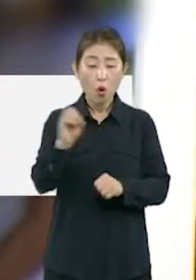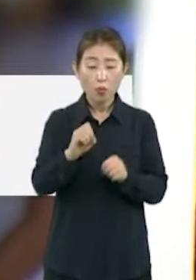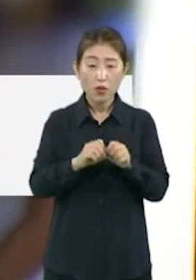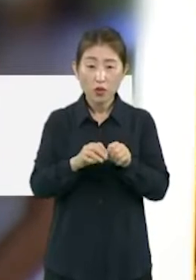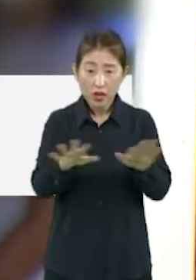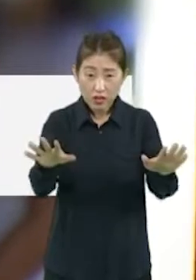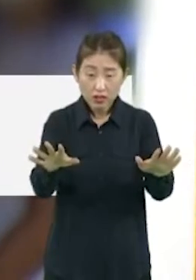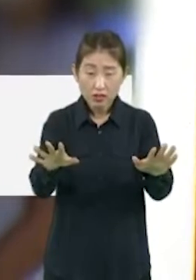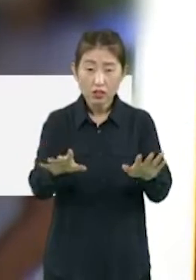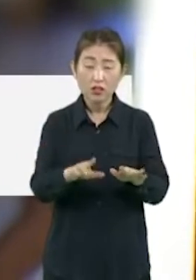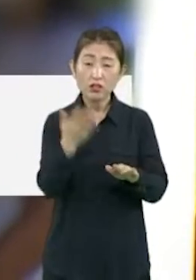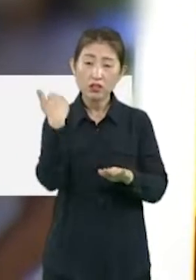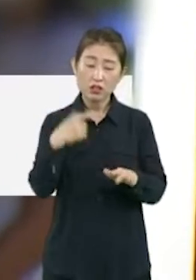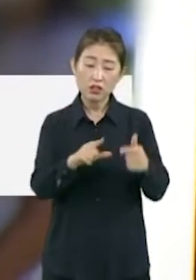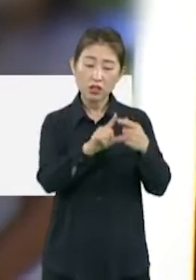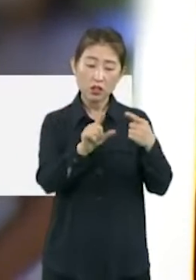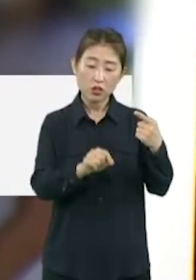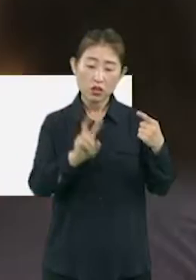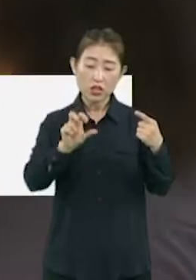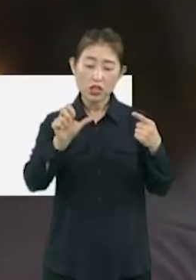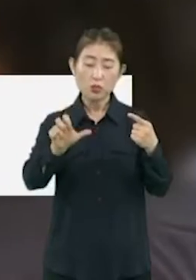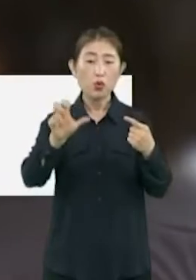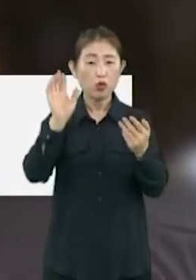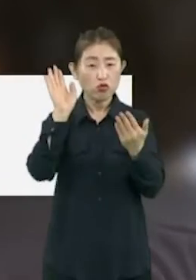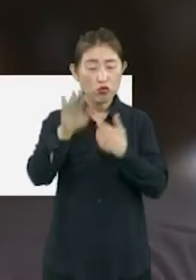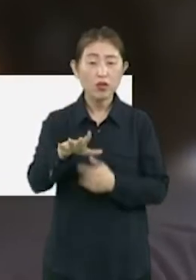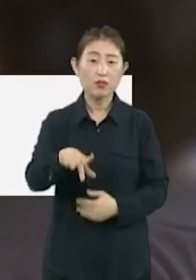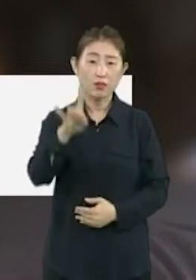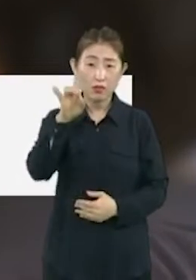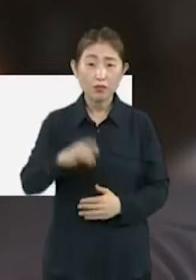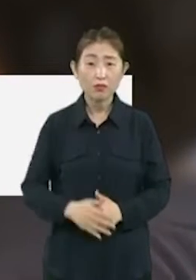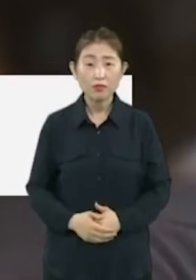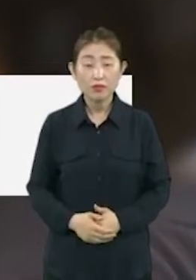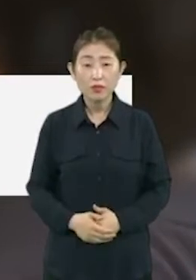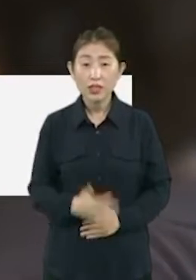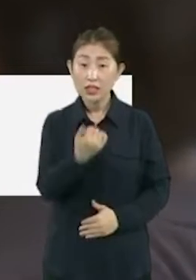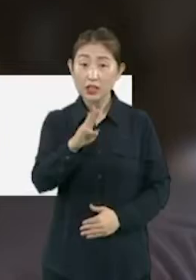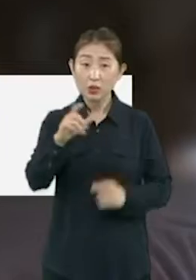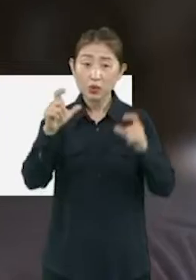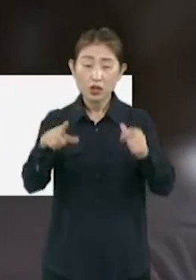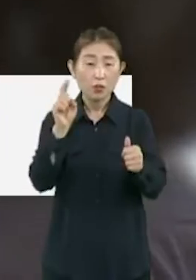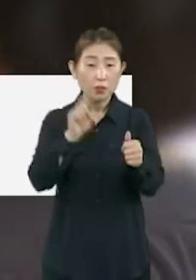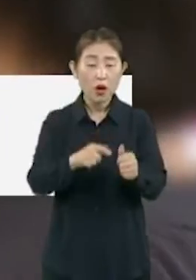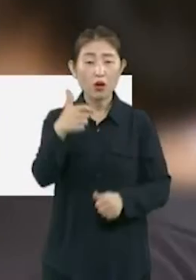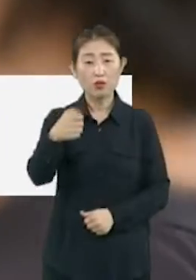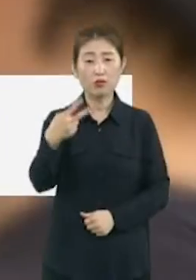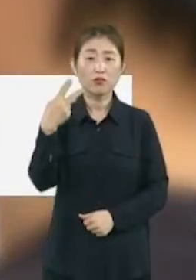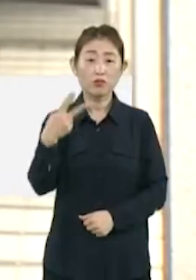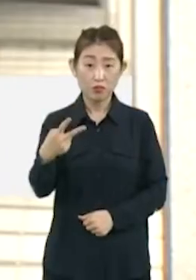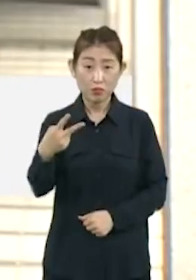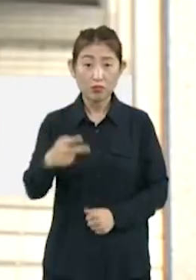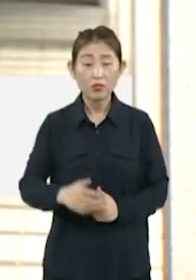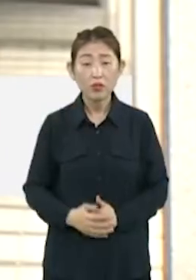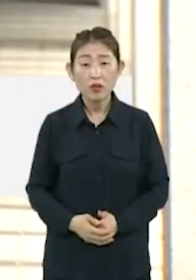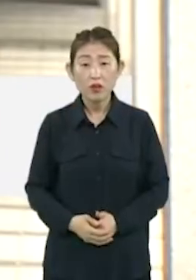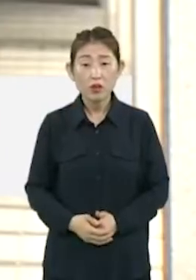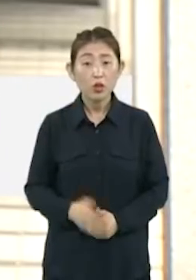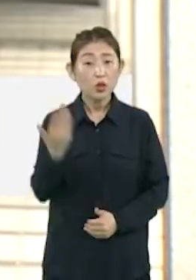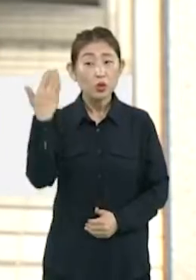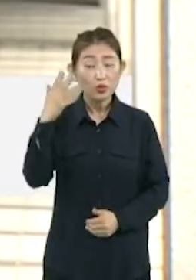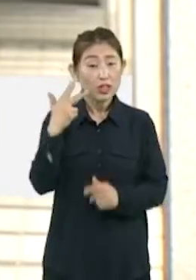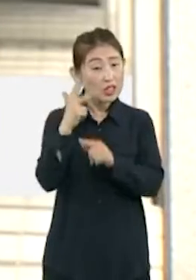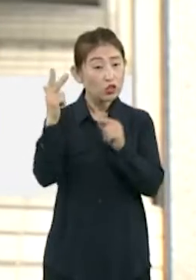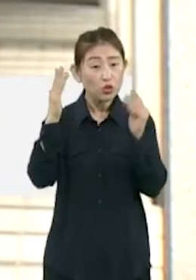확산하기 시작한 지난 1월 25일 이후 처음입니다 재정 에서는 52명의 확장자가 나오면서 최근